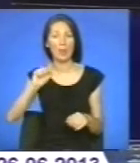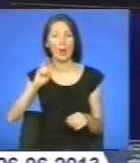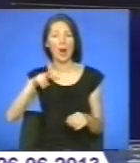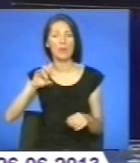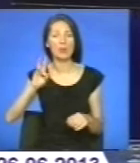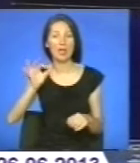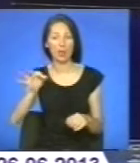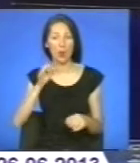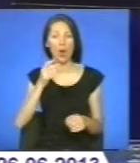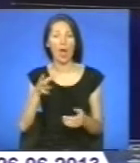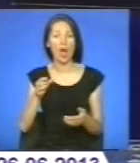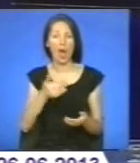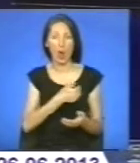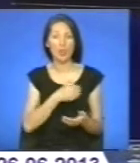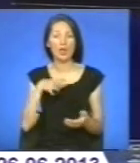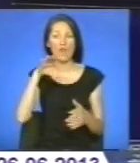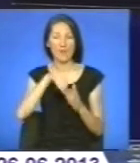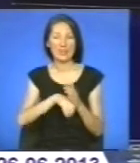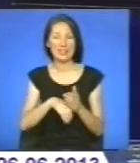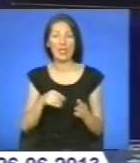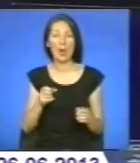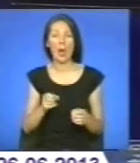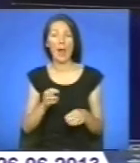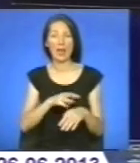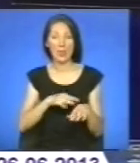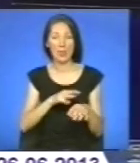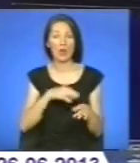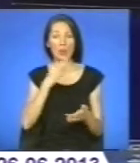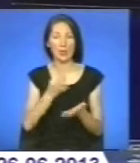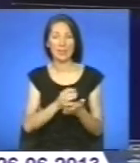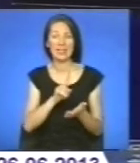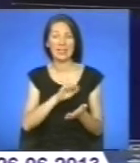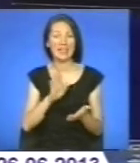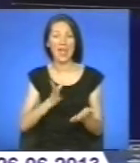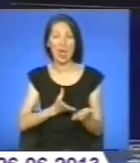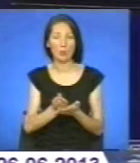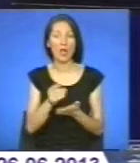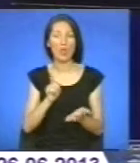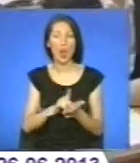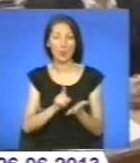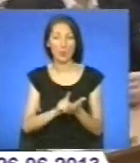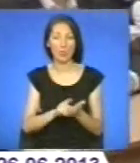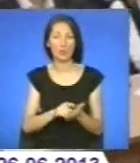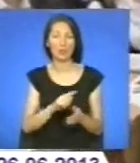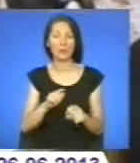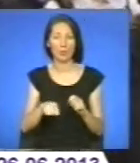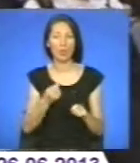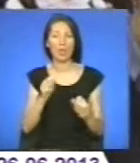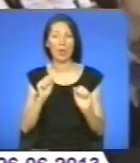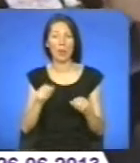аліментів та передбачити в законодавстві покарання за нереагування на порушення прав дитини.